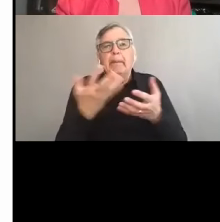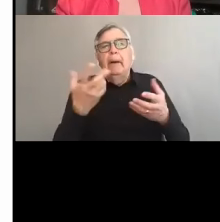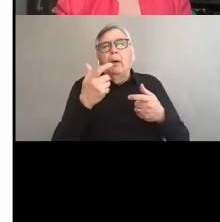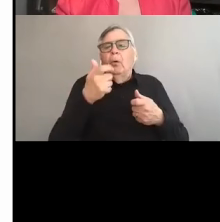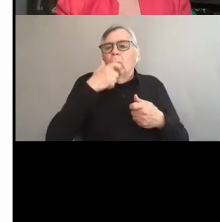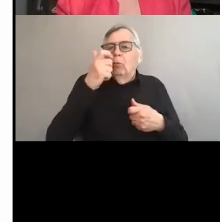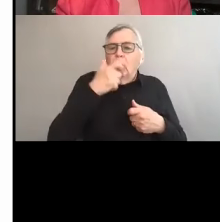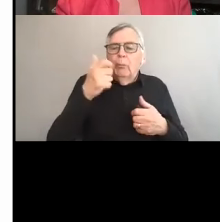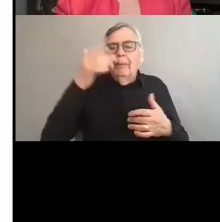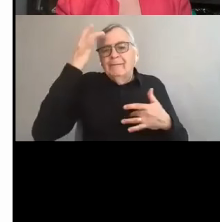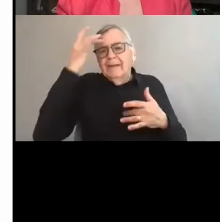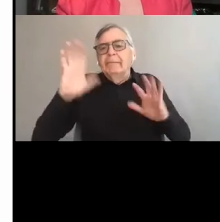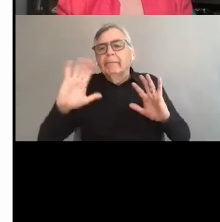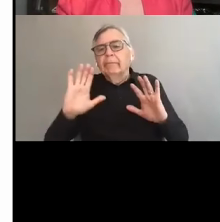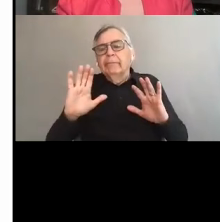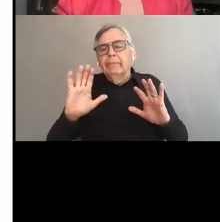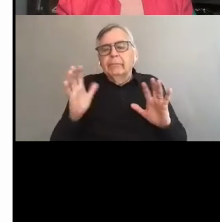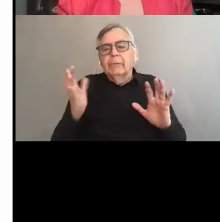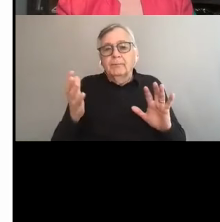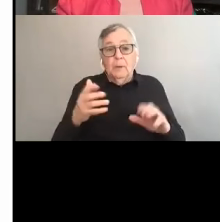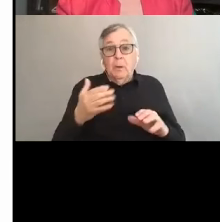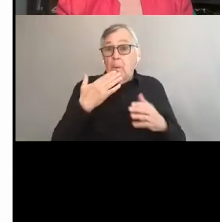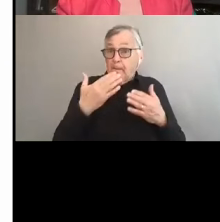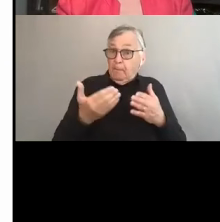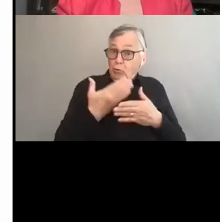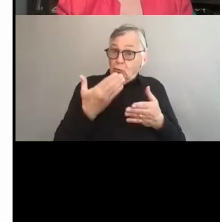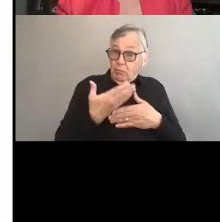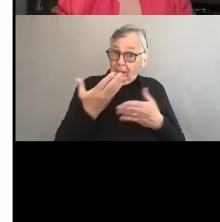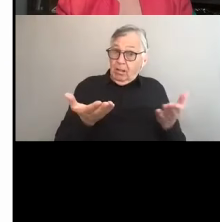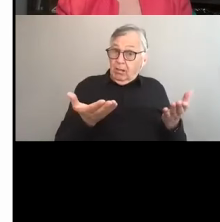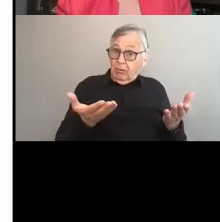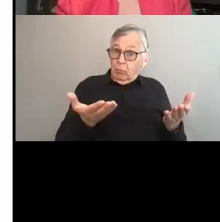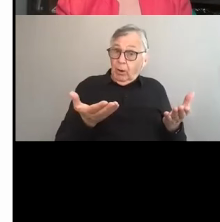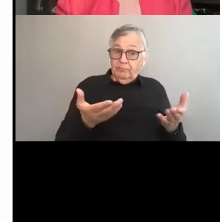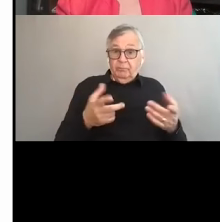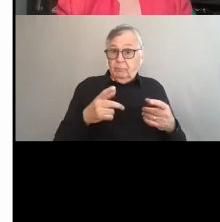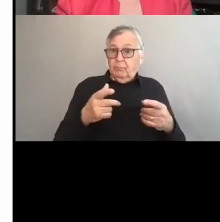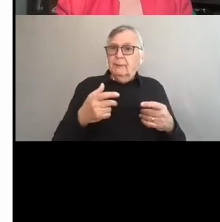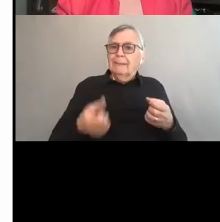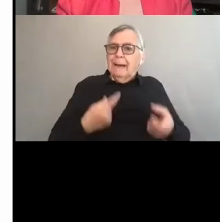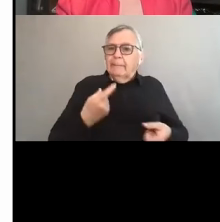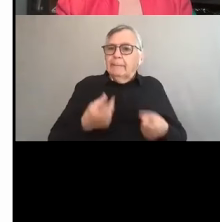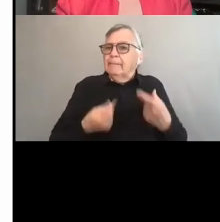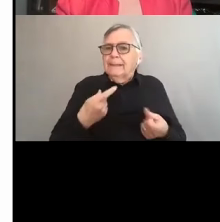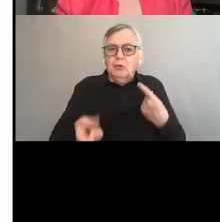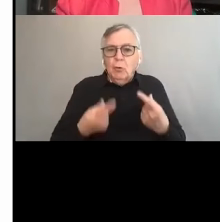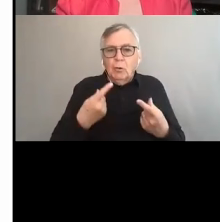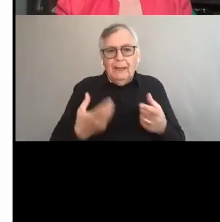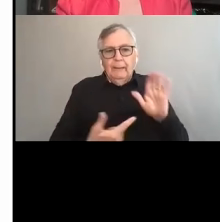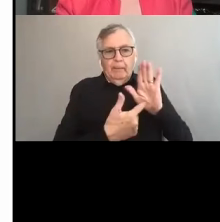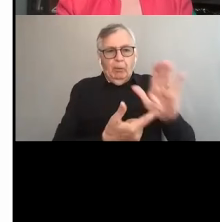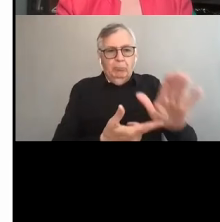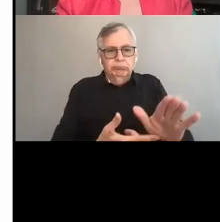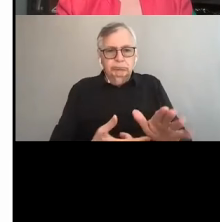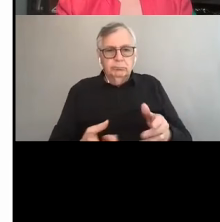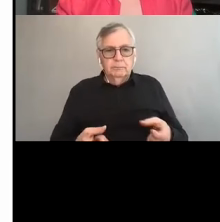qui serait asymptomatique. La bonne nouvelle dans ces essais cliniques-là, c'est que les effets secondaires, et je vous montre ici seulement